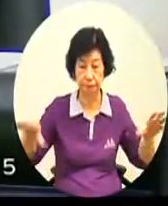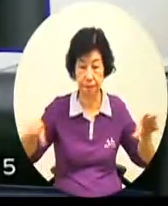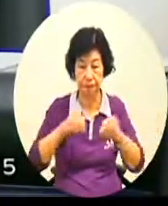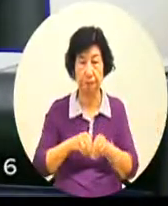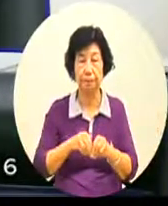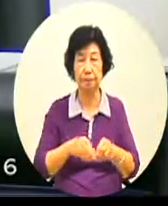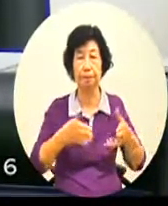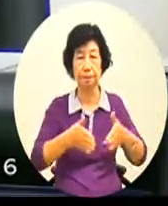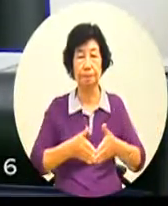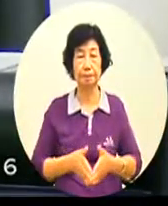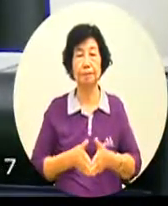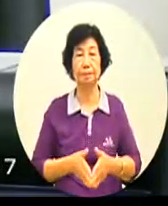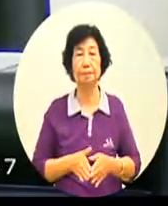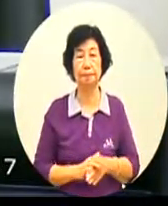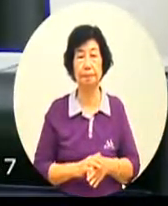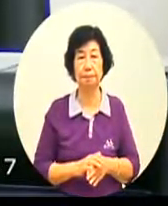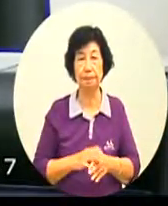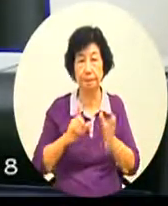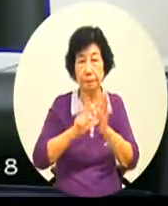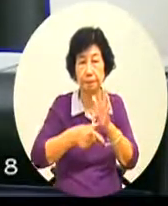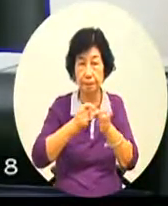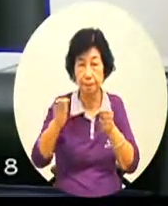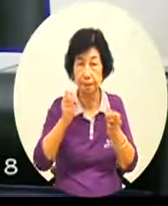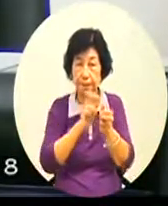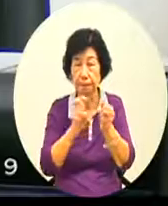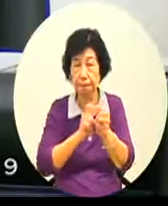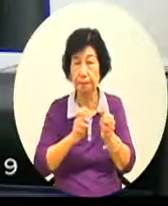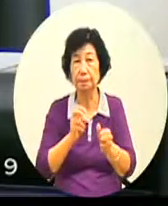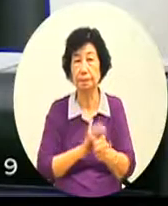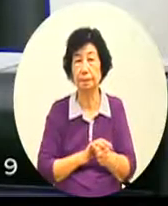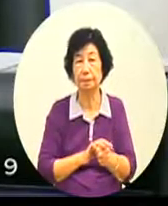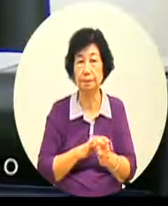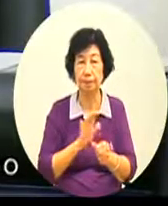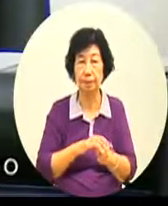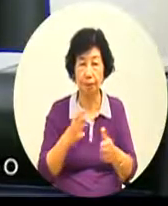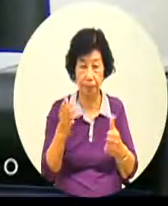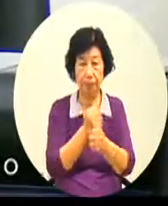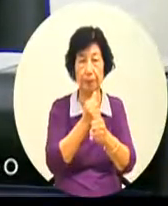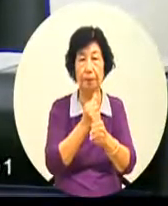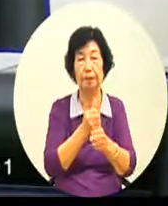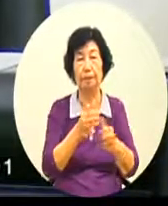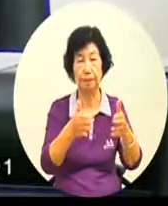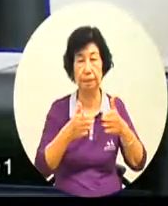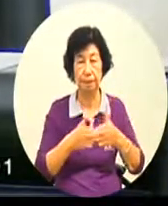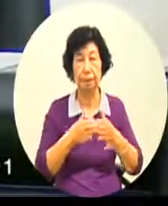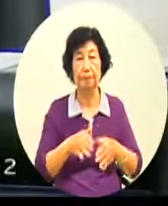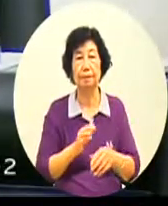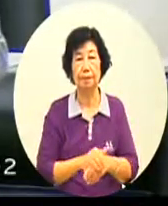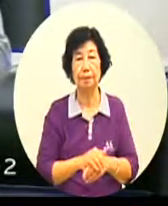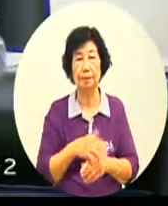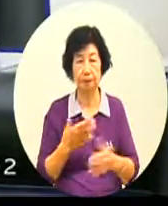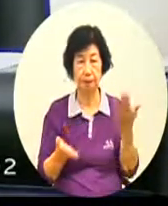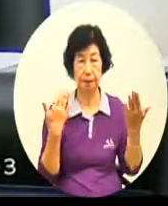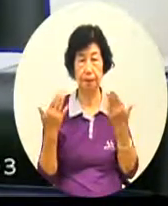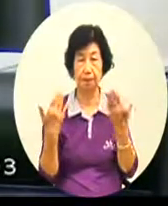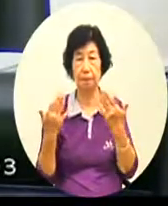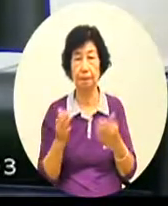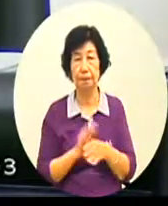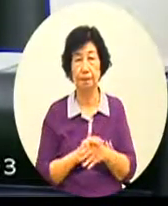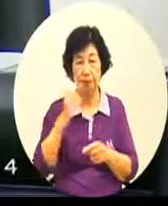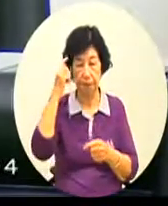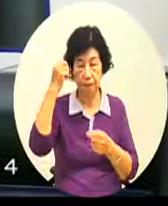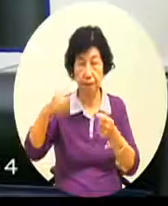它等于说是长照里面扮演一个非常重要的核心角色那我想要了解因为我们明年